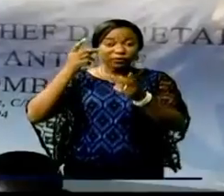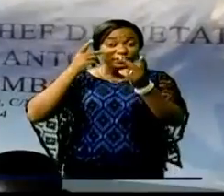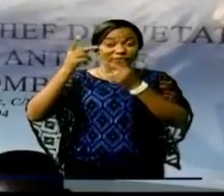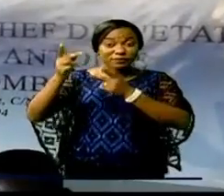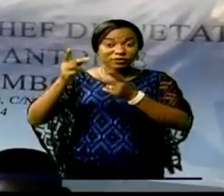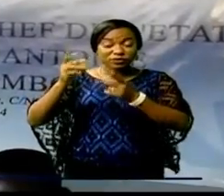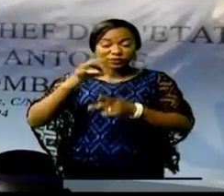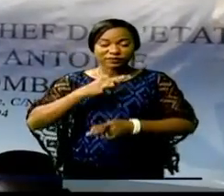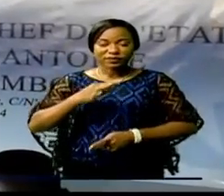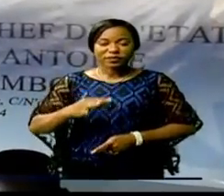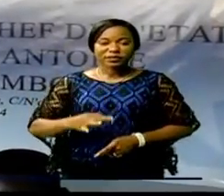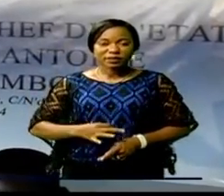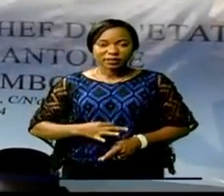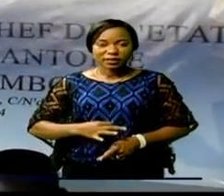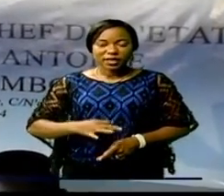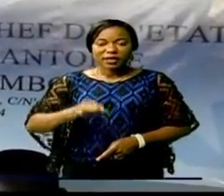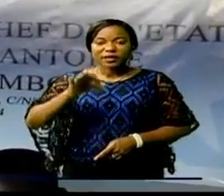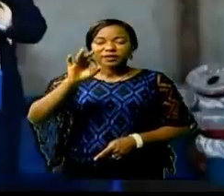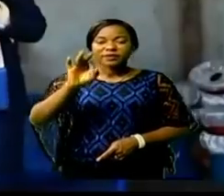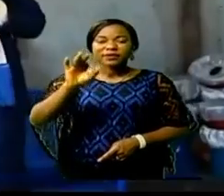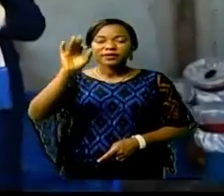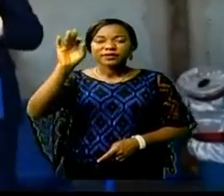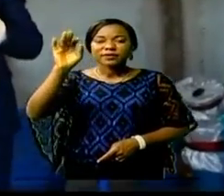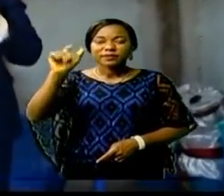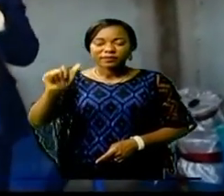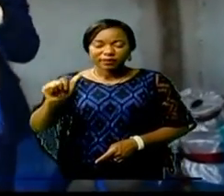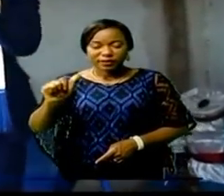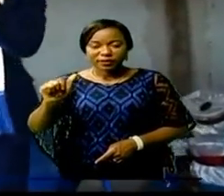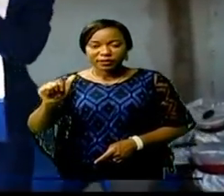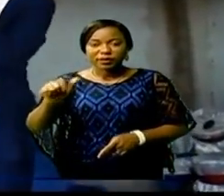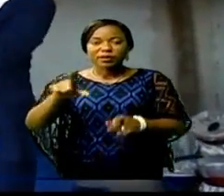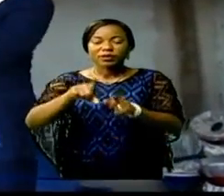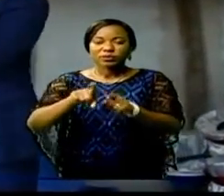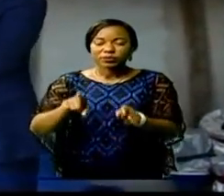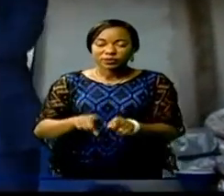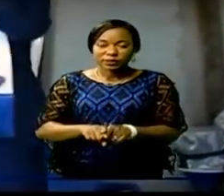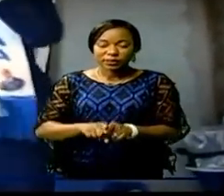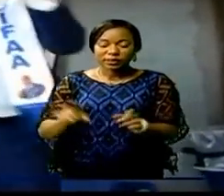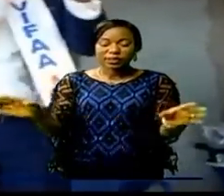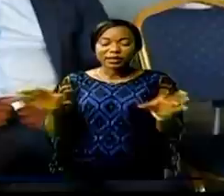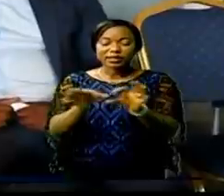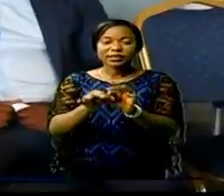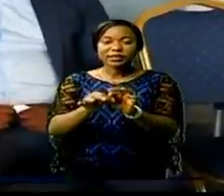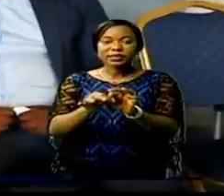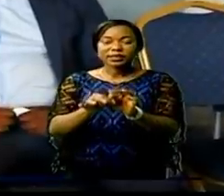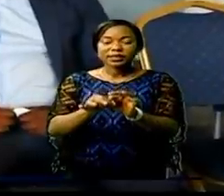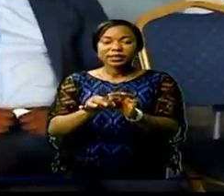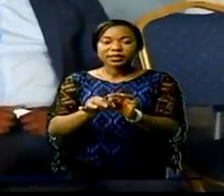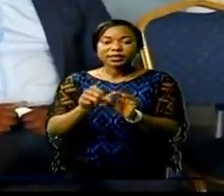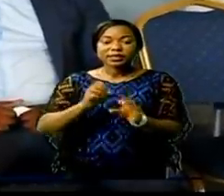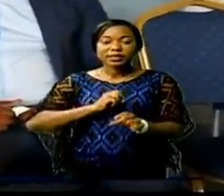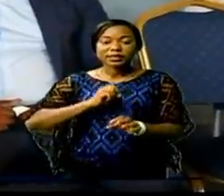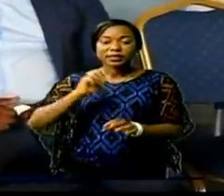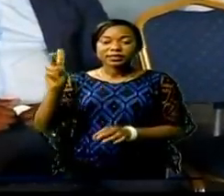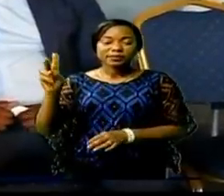en action, VIFA, du coordonnateur Bisha Kindombi, allié de l'UDPS et l'ancienne Dirkaba du chef de l'État